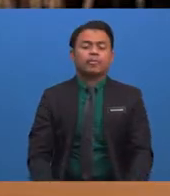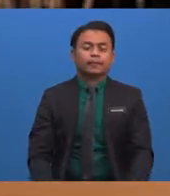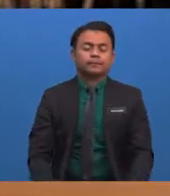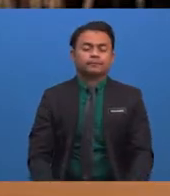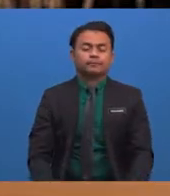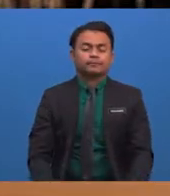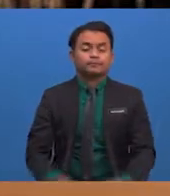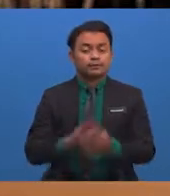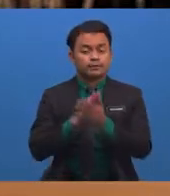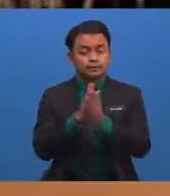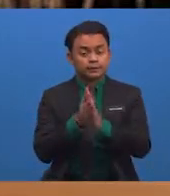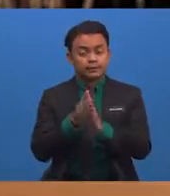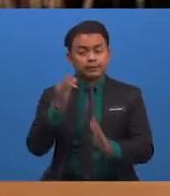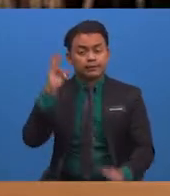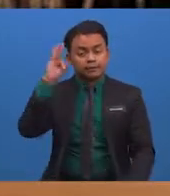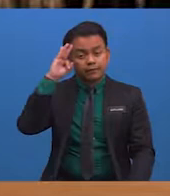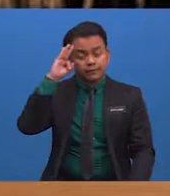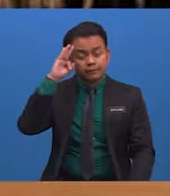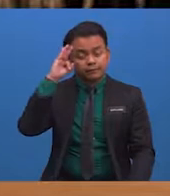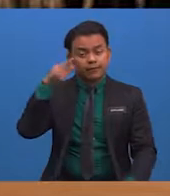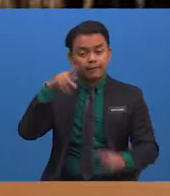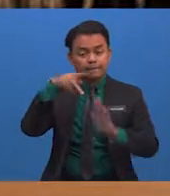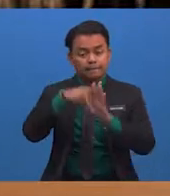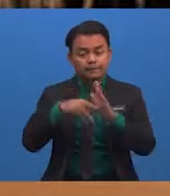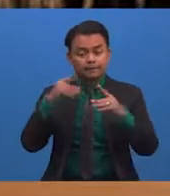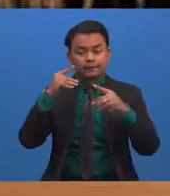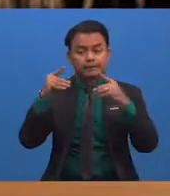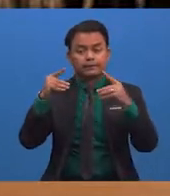Oleh itu, falsafah pendidikan Islam adalah satu